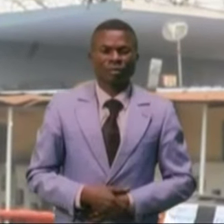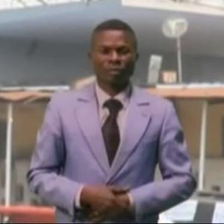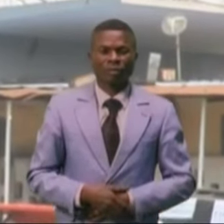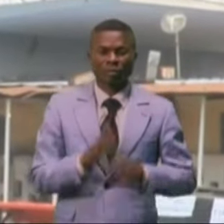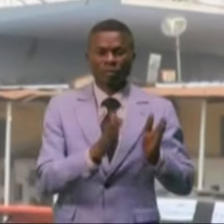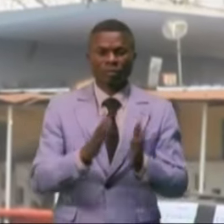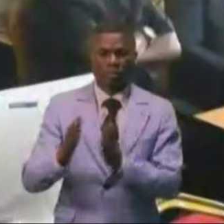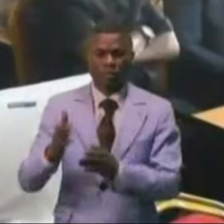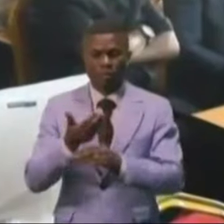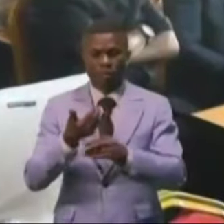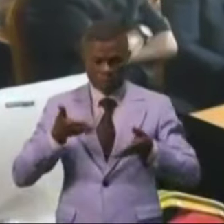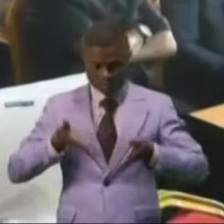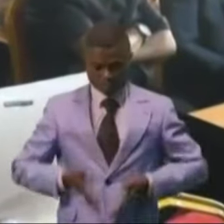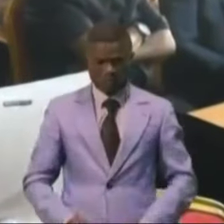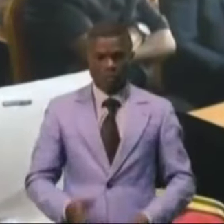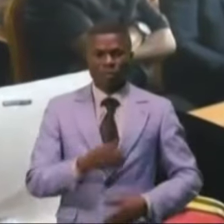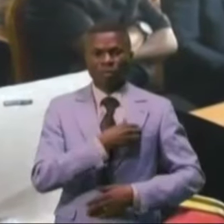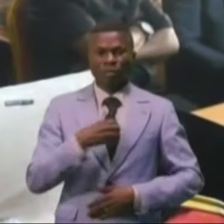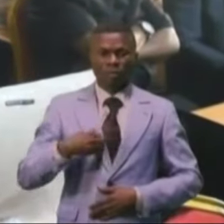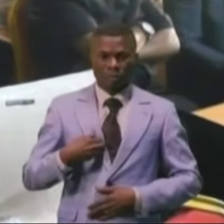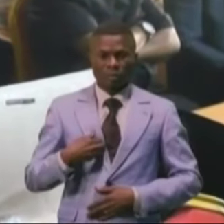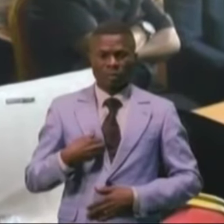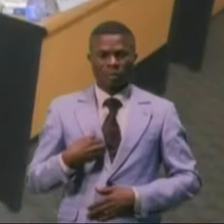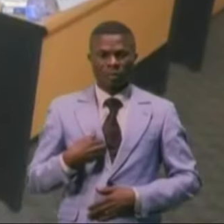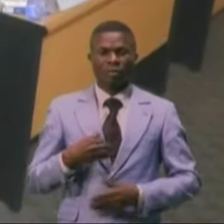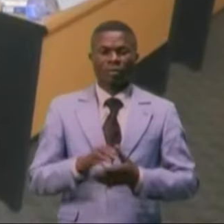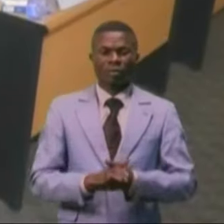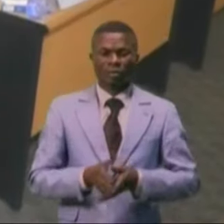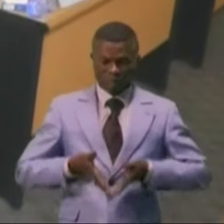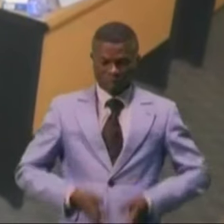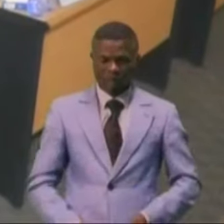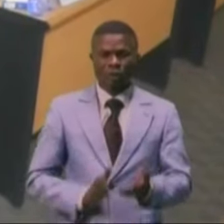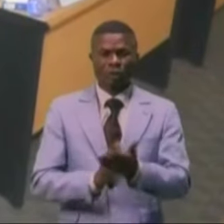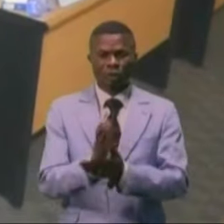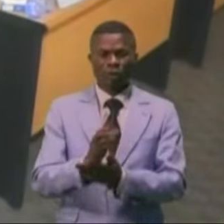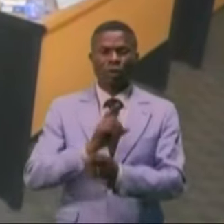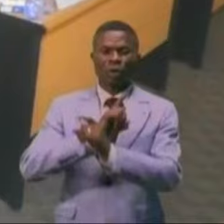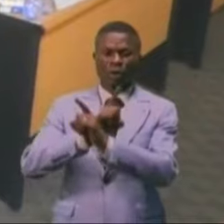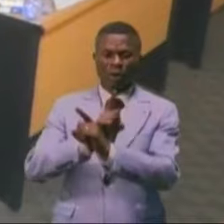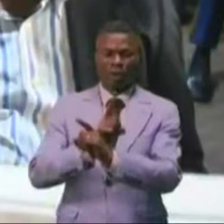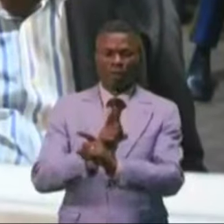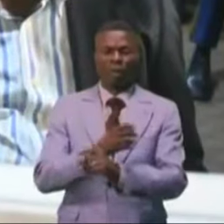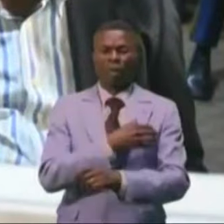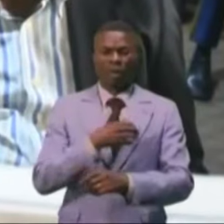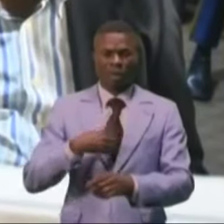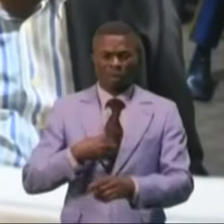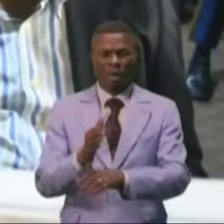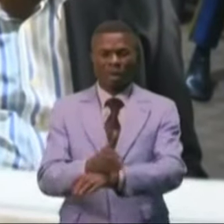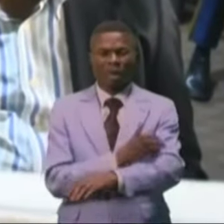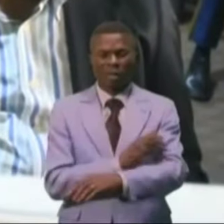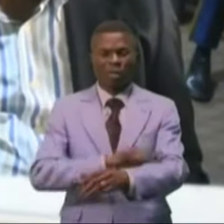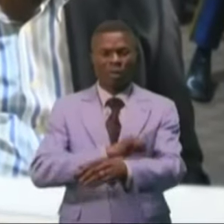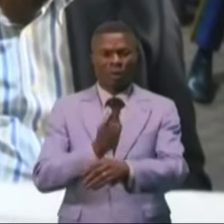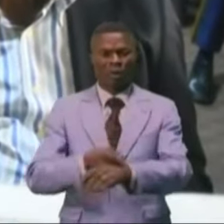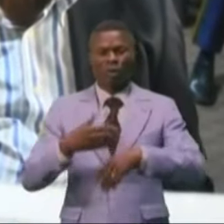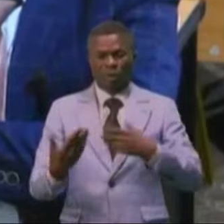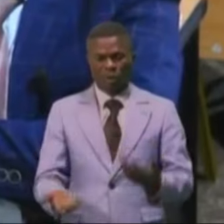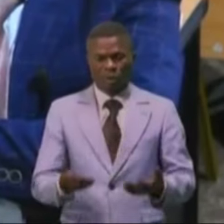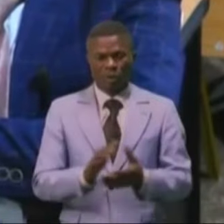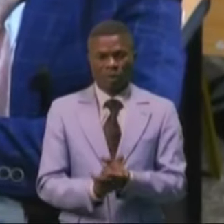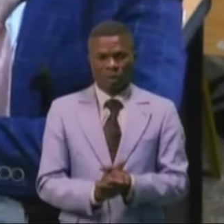Préparation prénatale des gestantes à l'accouchement par voie basse avec protection du périnée, évolution des paramètres